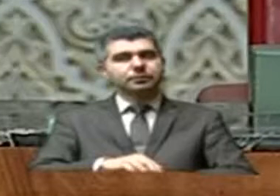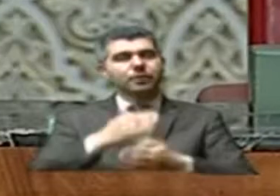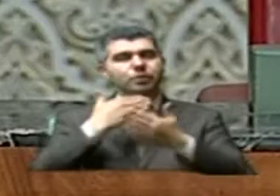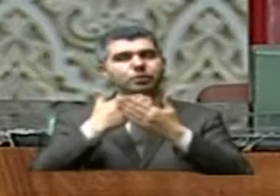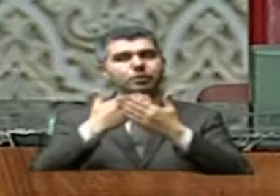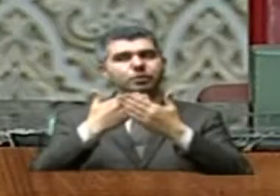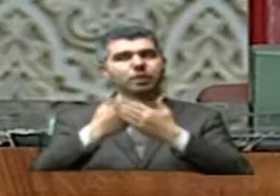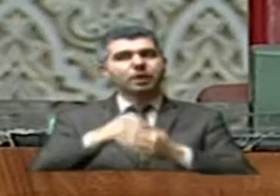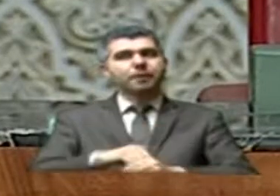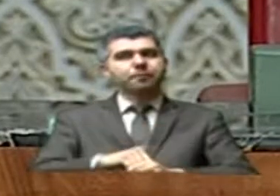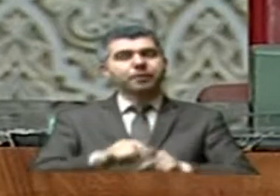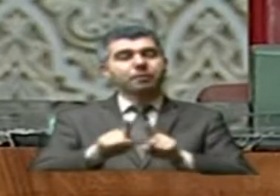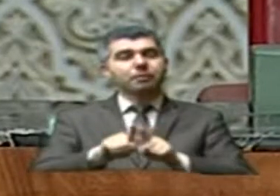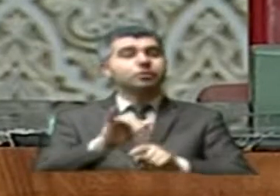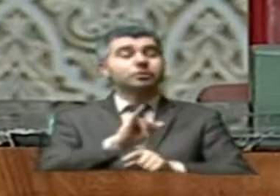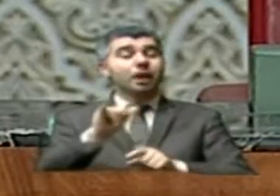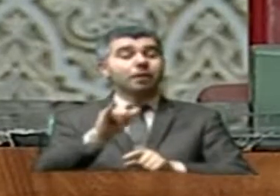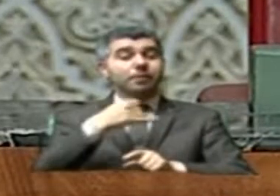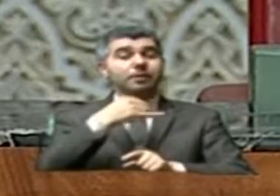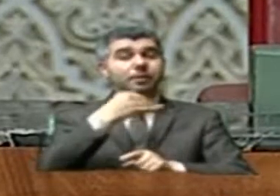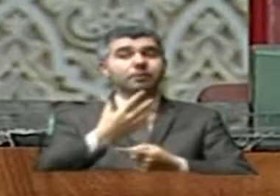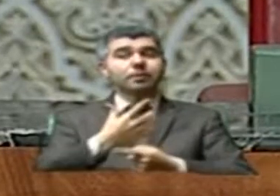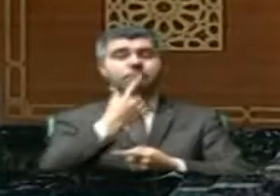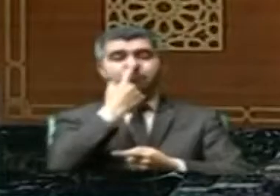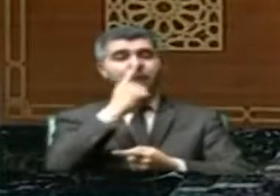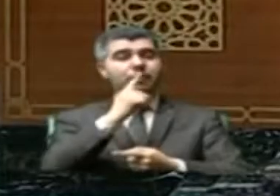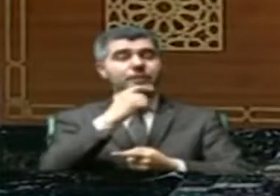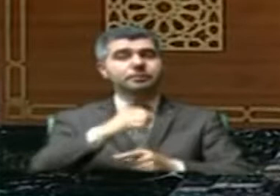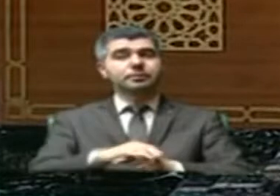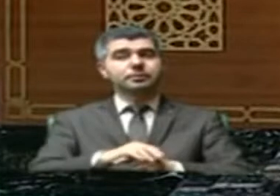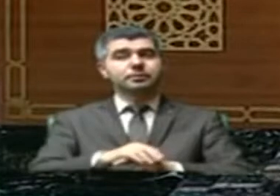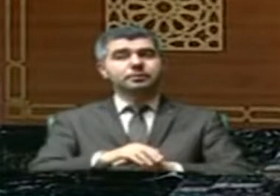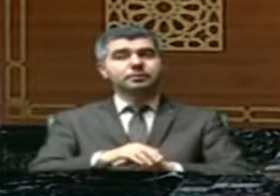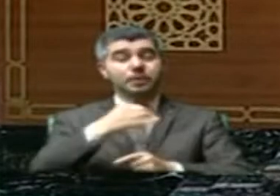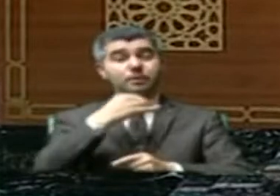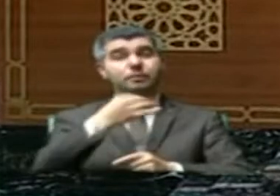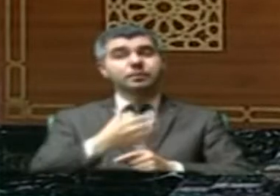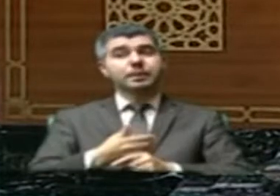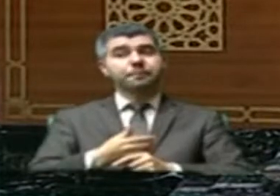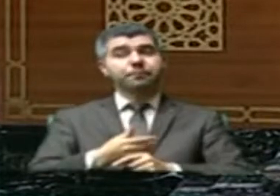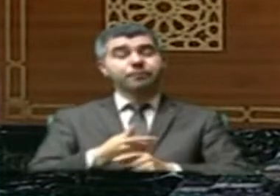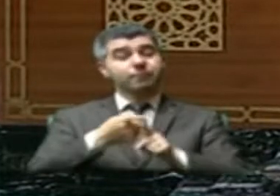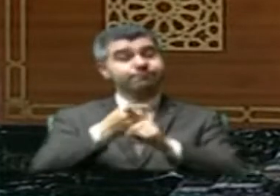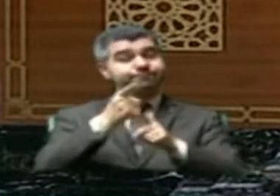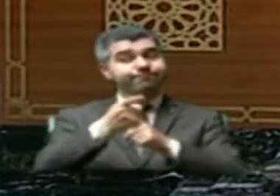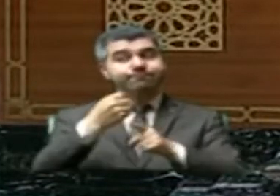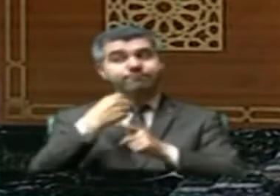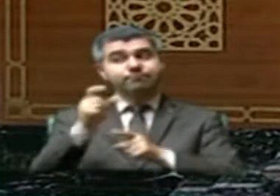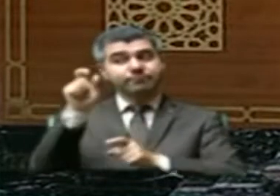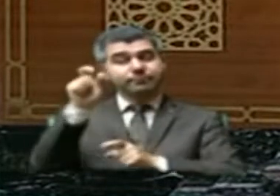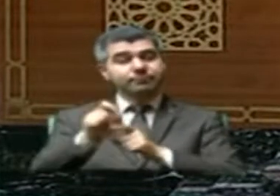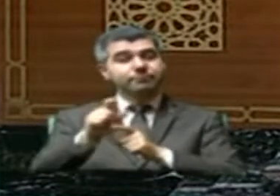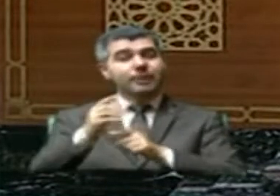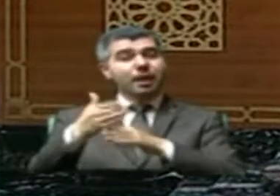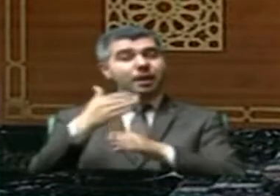سيد الرئيس، ما كنت لأتدخل وحاولت ما نتدخلش، ولكن أمام تمادي ديال السيد المستشار الذي تكلم